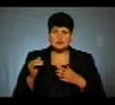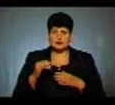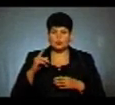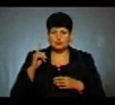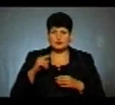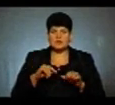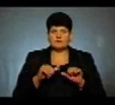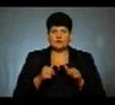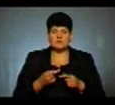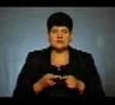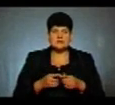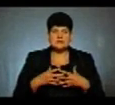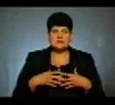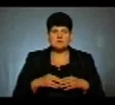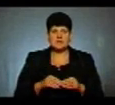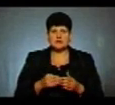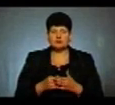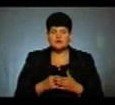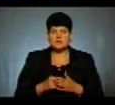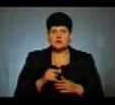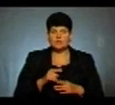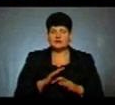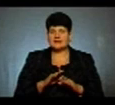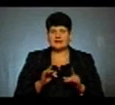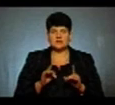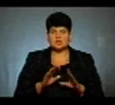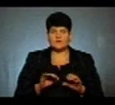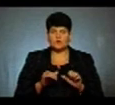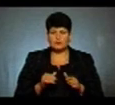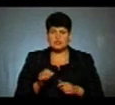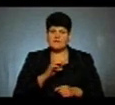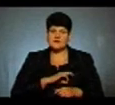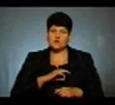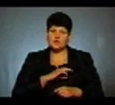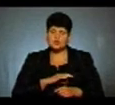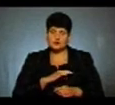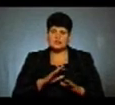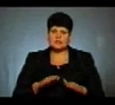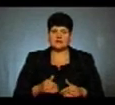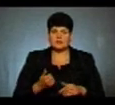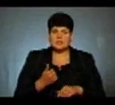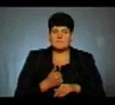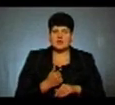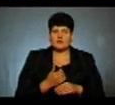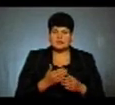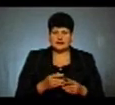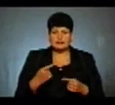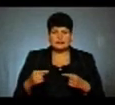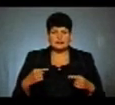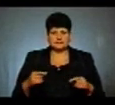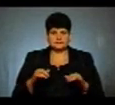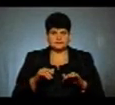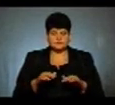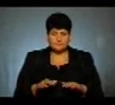вмінню формувати цей сімейний бюджет, і його не лише формувати, але і використовувати, тобто надавати пріоритети тим чи іншим